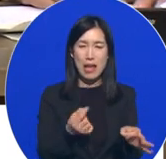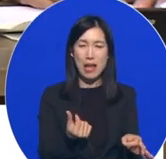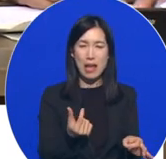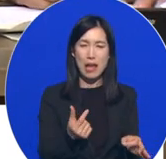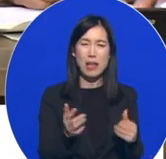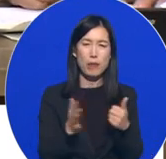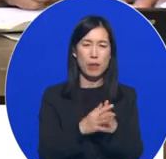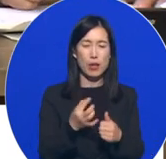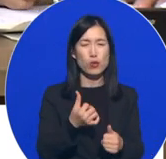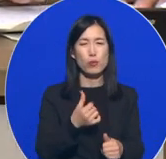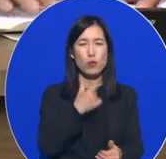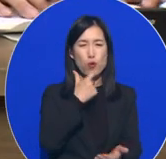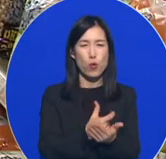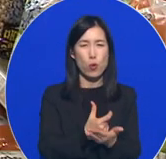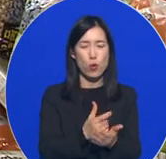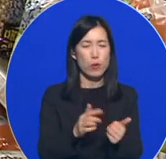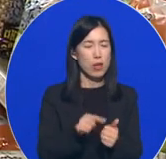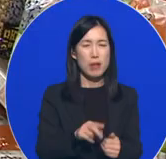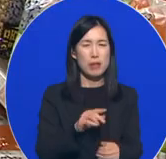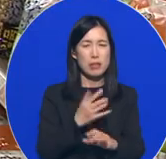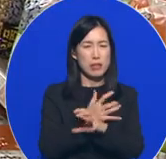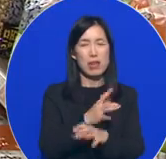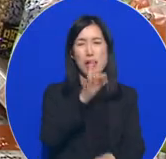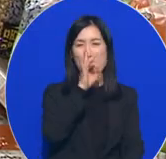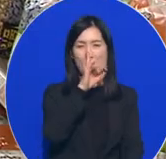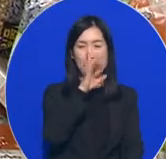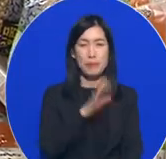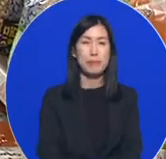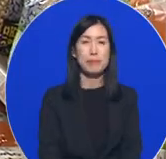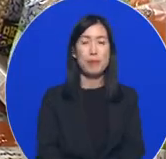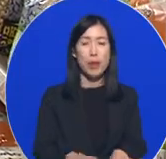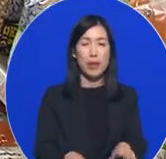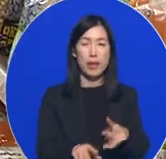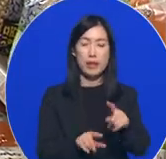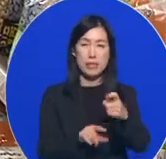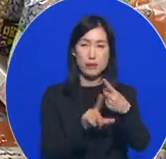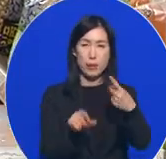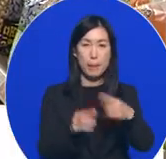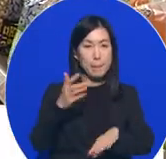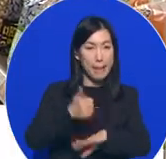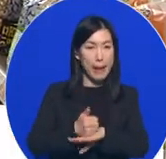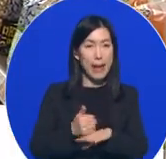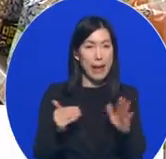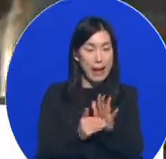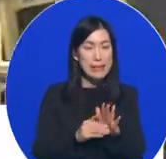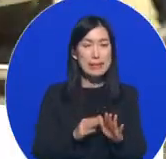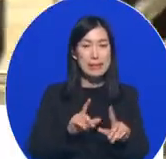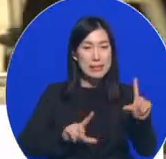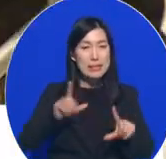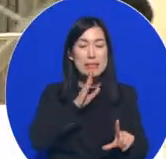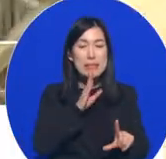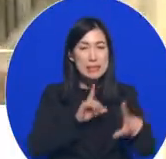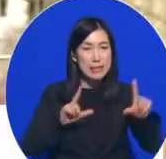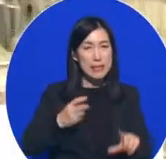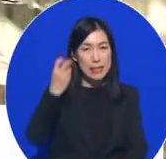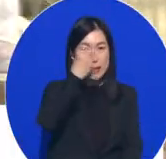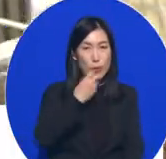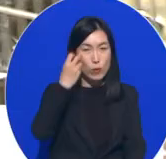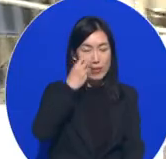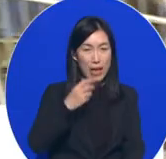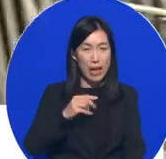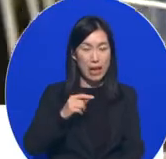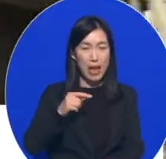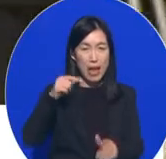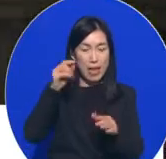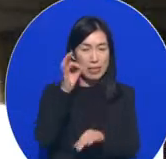엄중히 인식하고 있습니다 정부는 이에 대해 이달 말까지 주요 생필품 실태 조사를 하고 신고 센터를